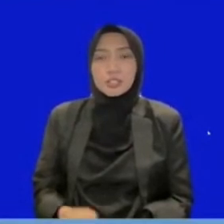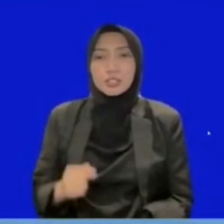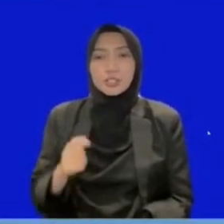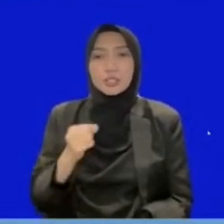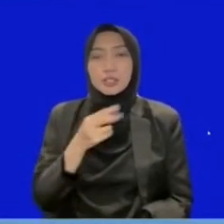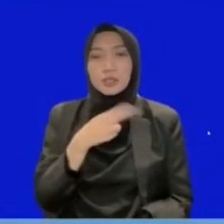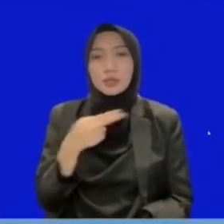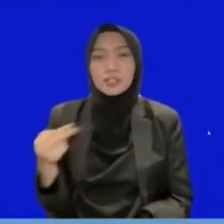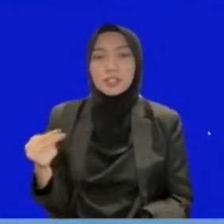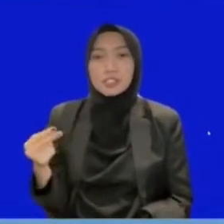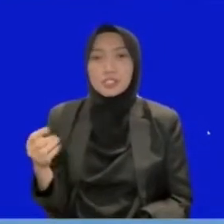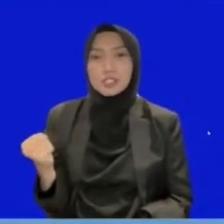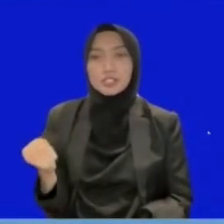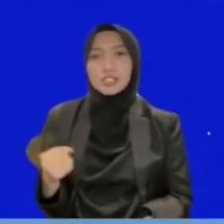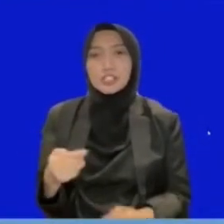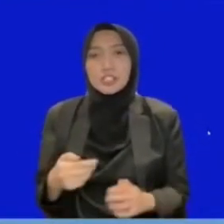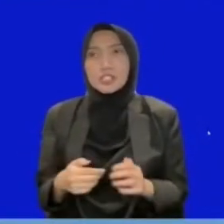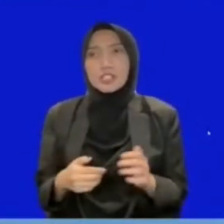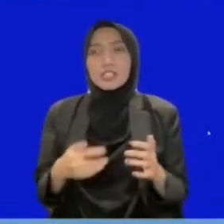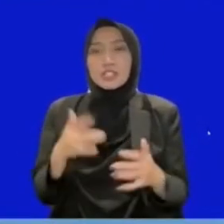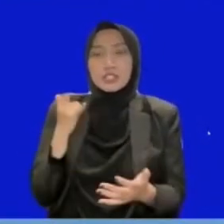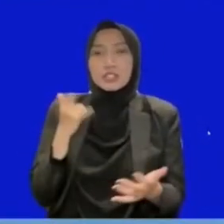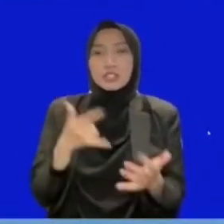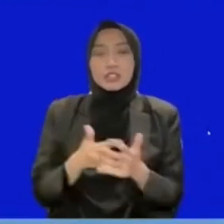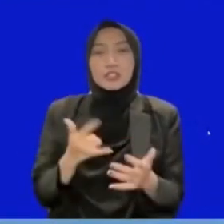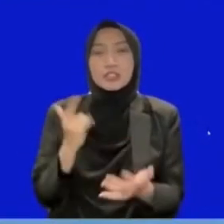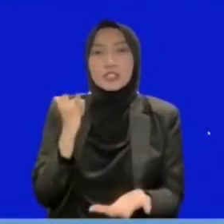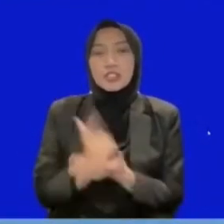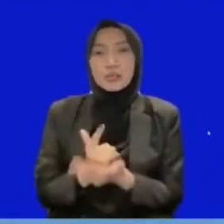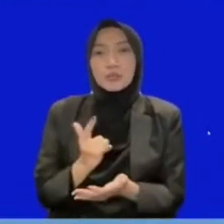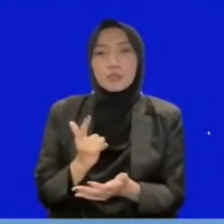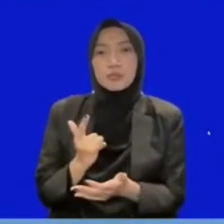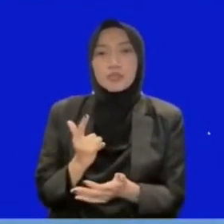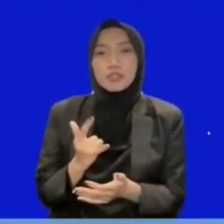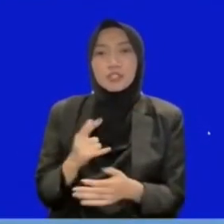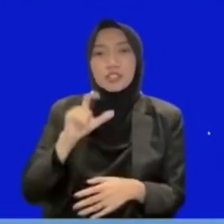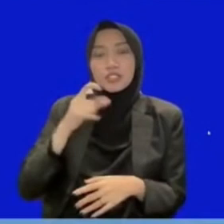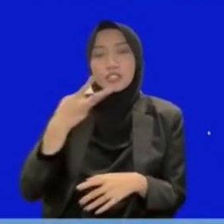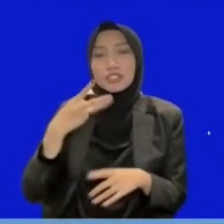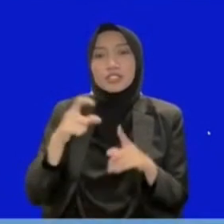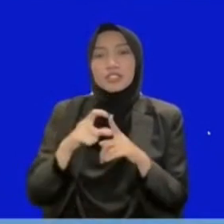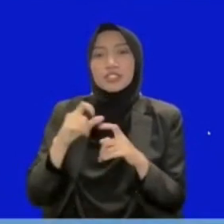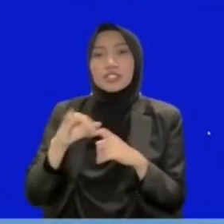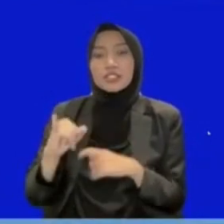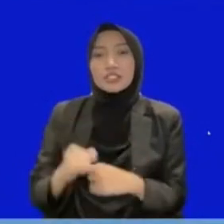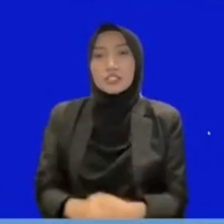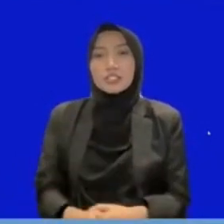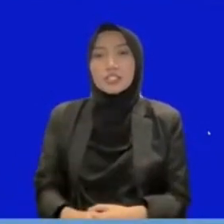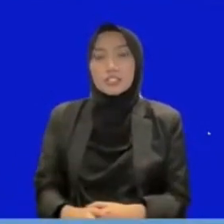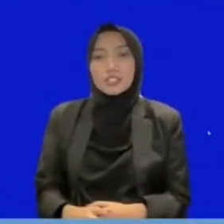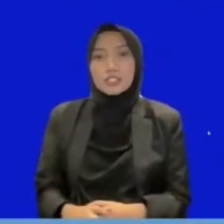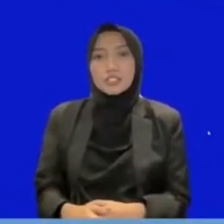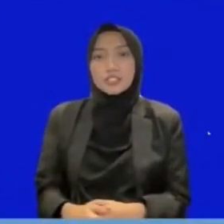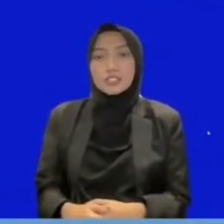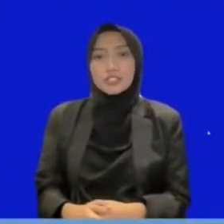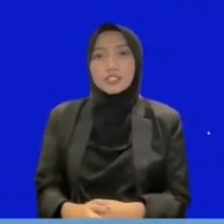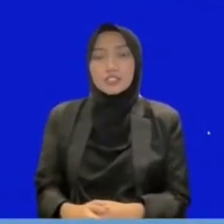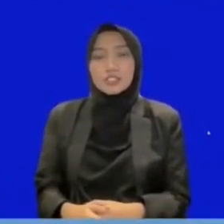Indonesia sudah ditetapkan itu ya untuk CETSI. Jadi menjadi